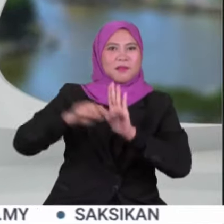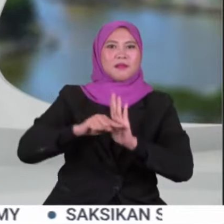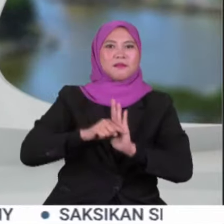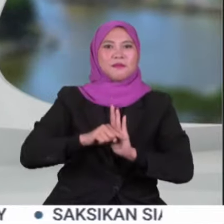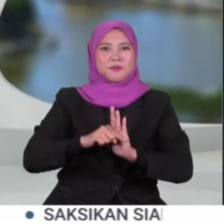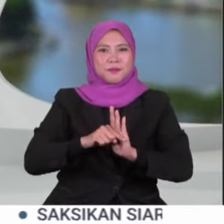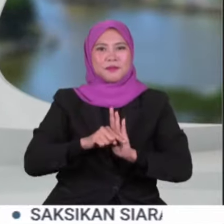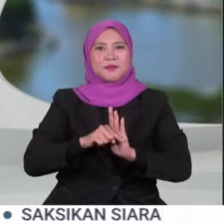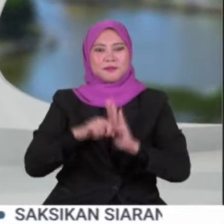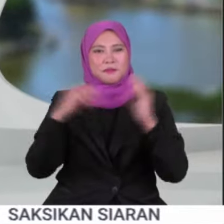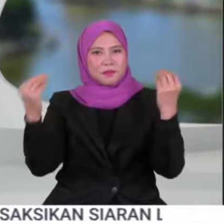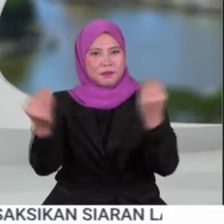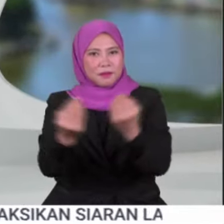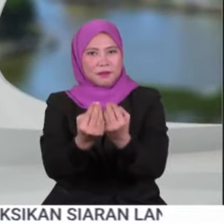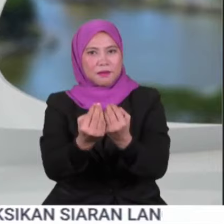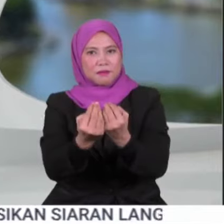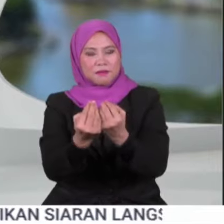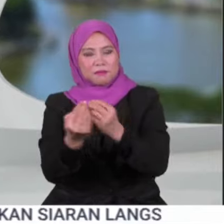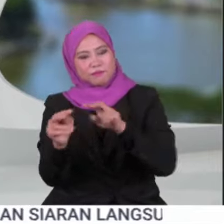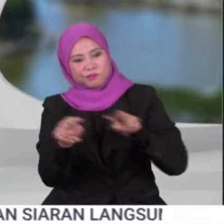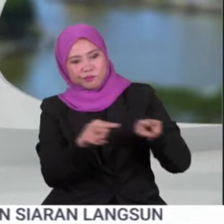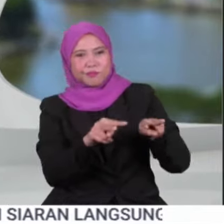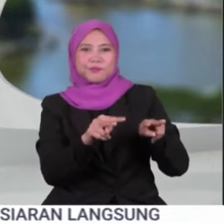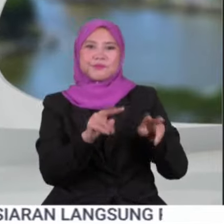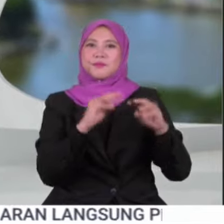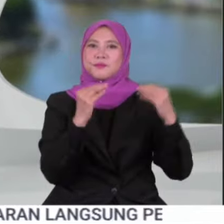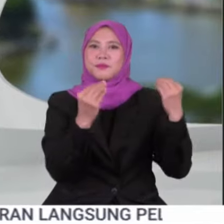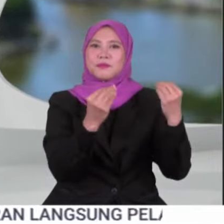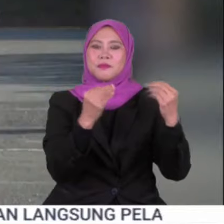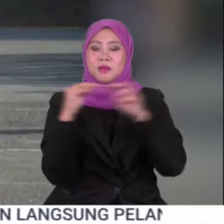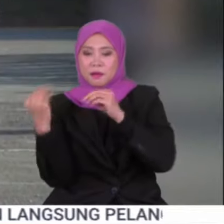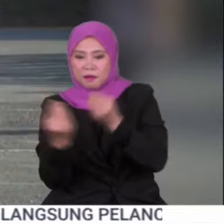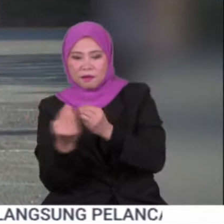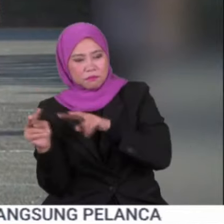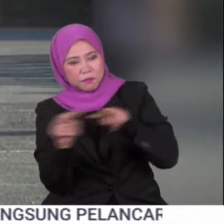negatif dalam kalangan masyarakat terhadap PDRM.